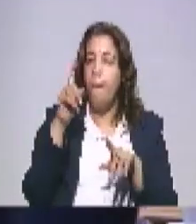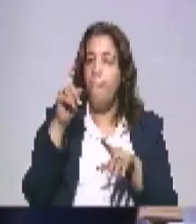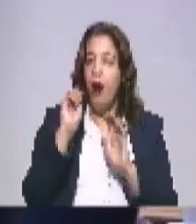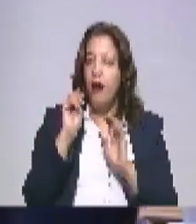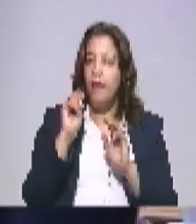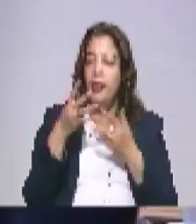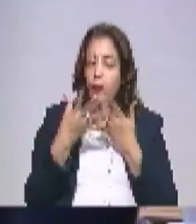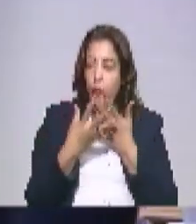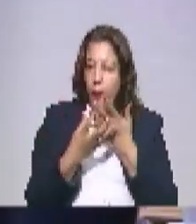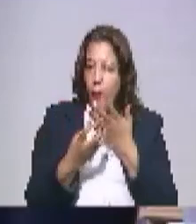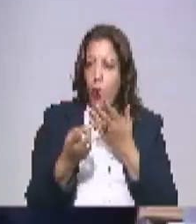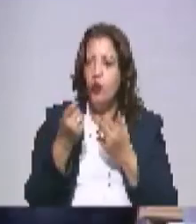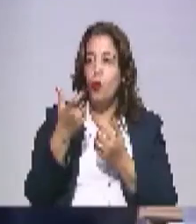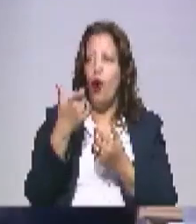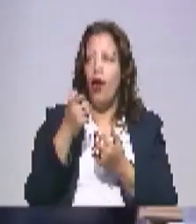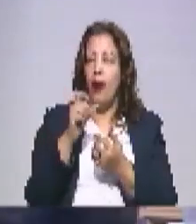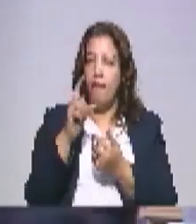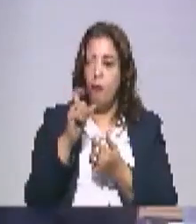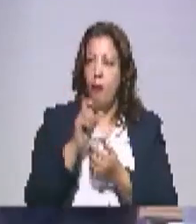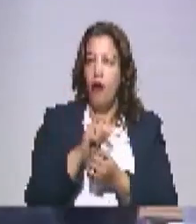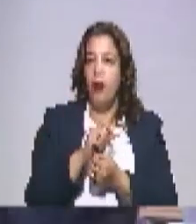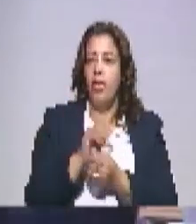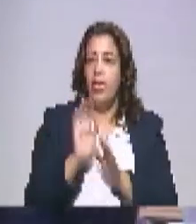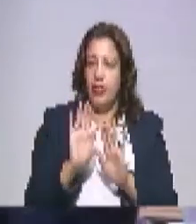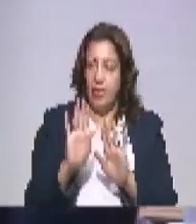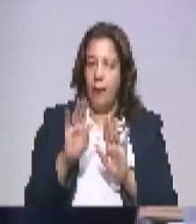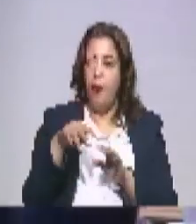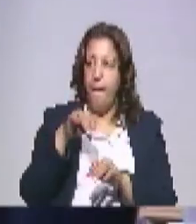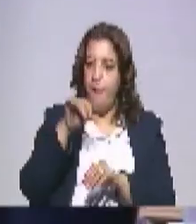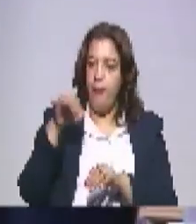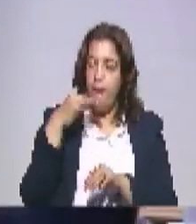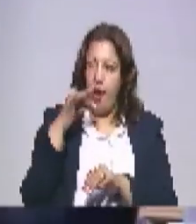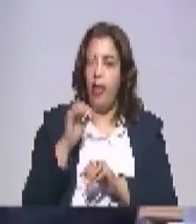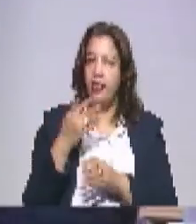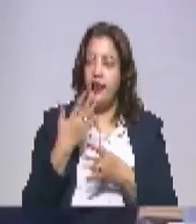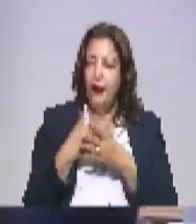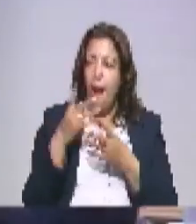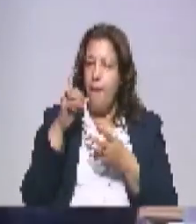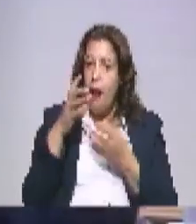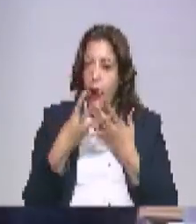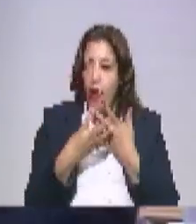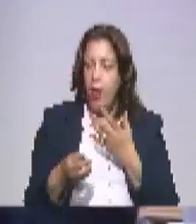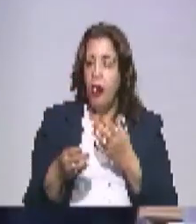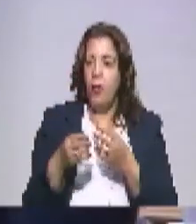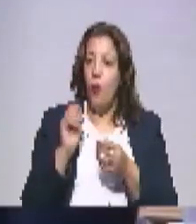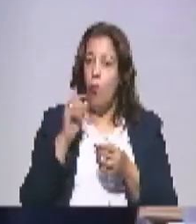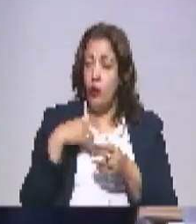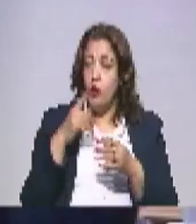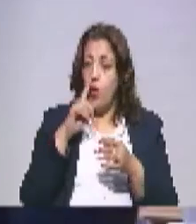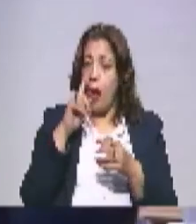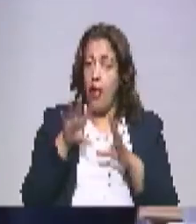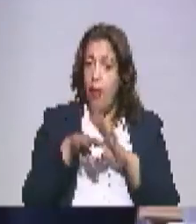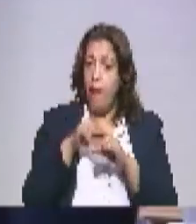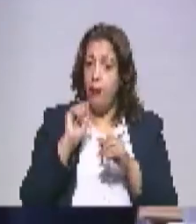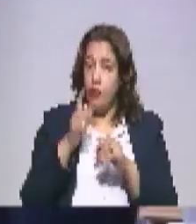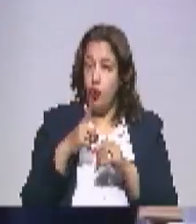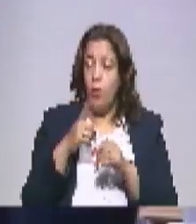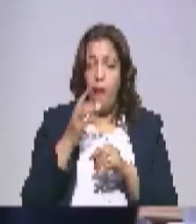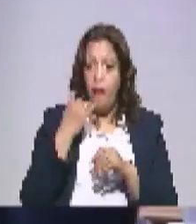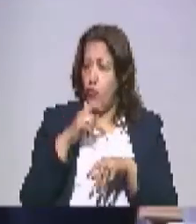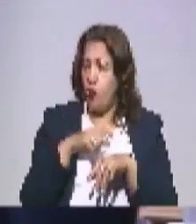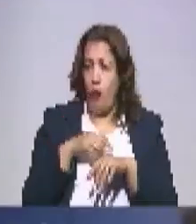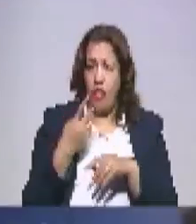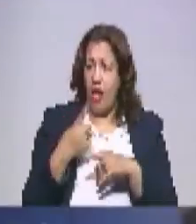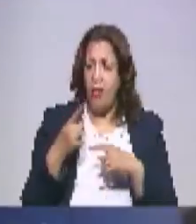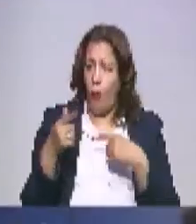ميتها بس شويه صغيرين دقيقه كده ولا دقيقتين وهنعملها على طول في ساعتها يعني، مش هتاخد وقت معانا. احنا زي ما احنا اتفقنا يا جماعه وقلنا